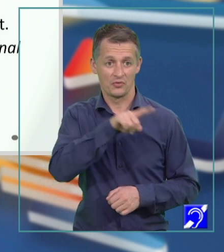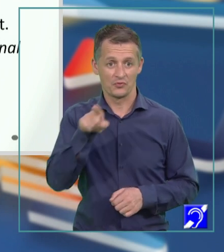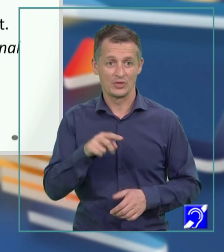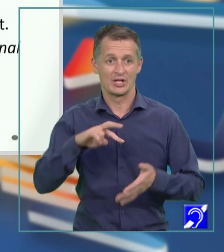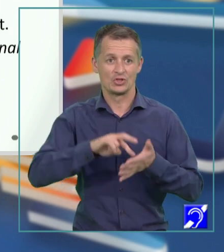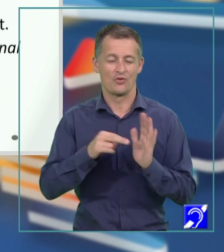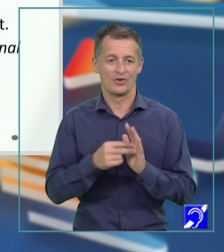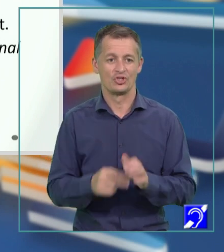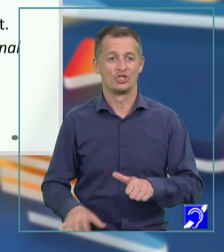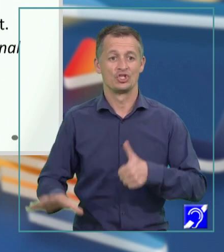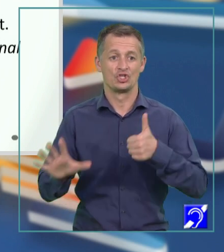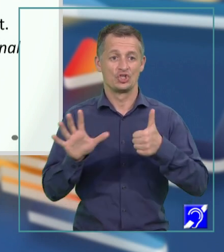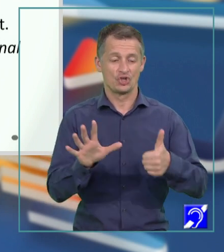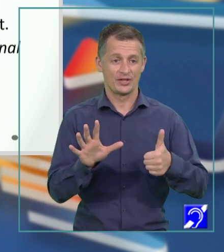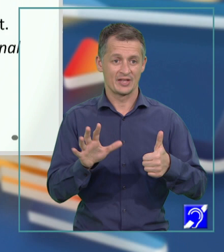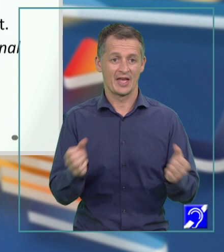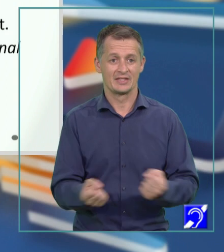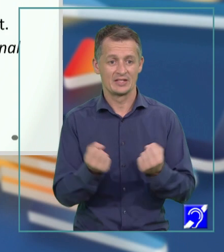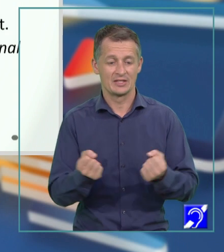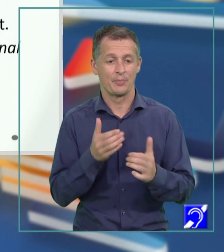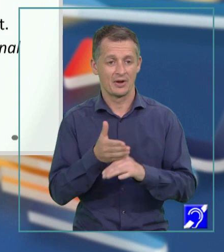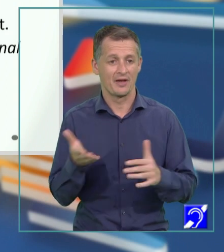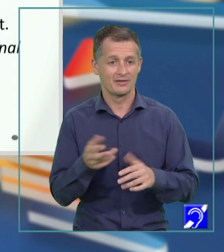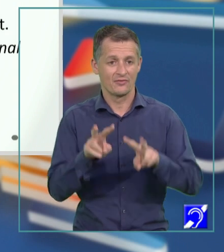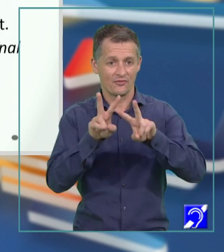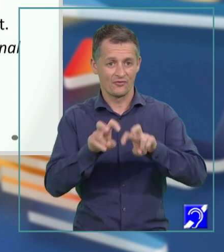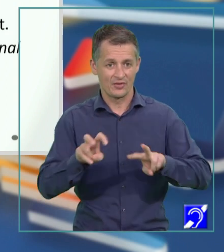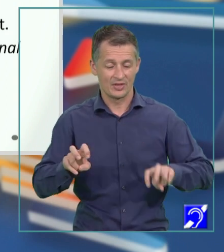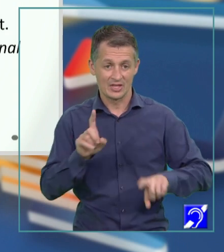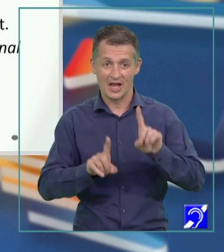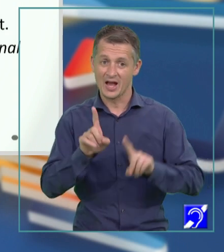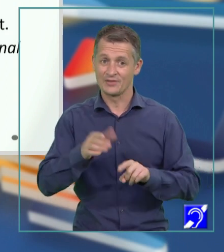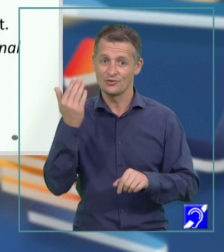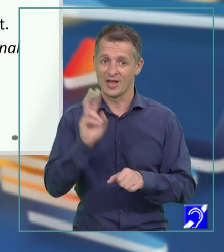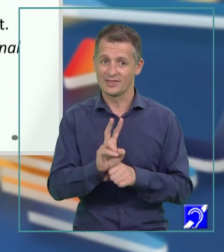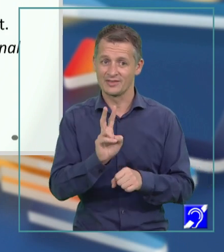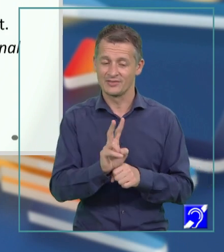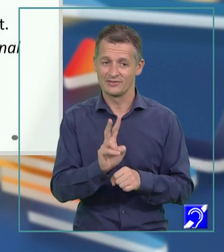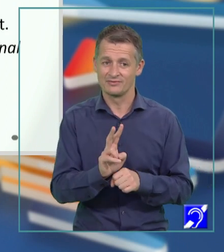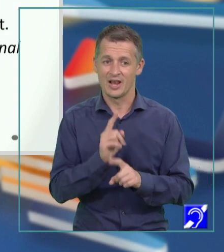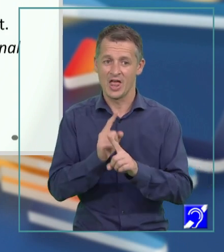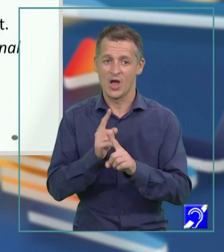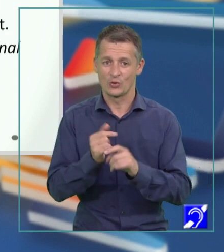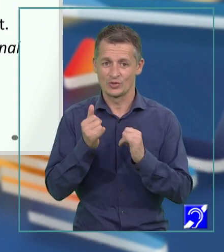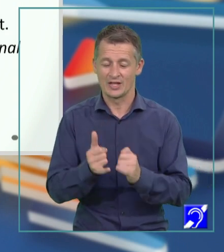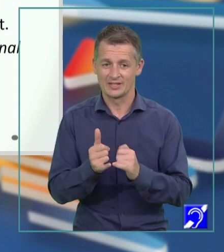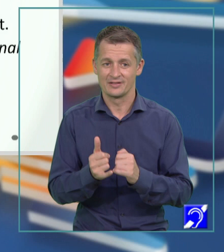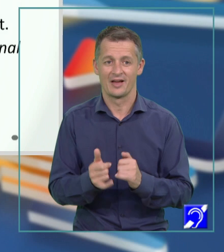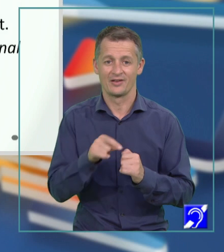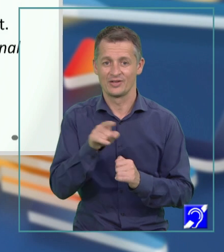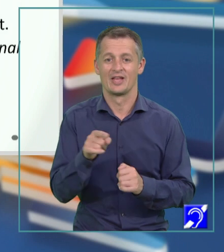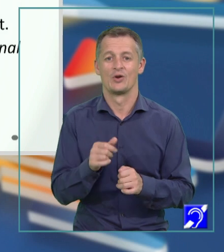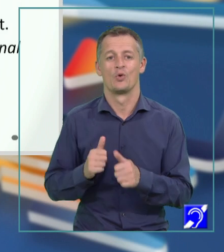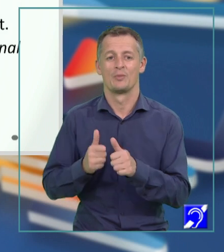6 exerciții prin care să verificăm dacă ați fost atenți la lecția de astăzi. Acestea